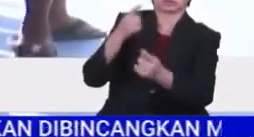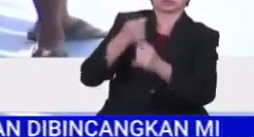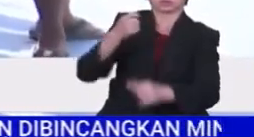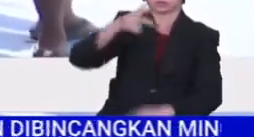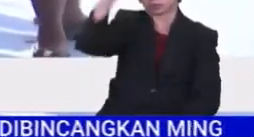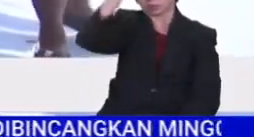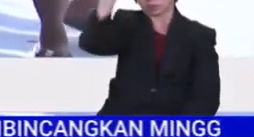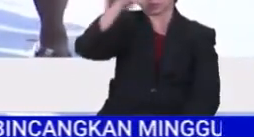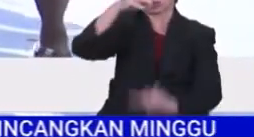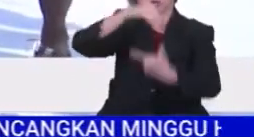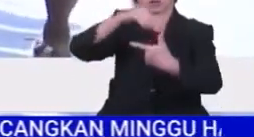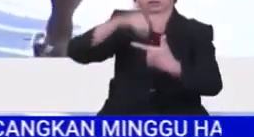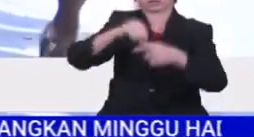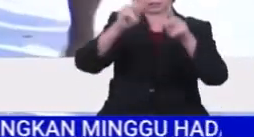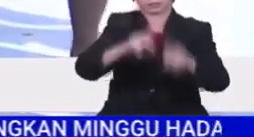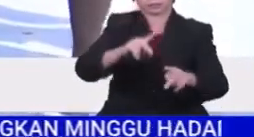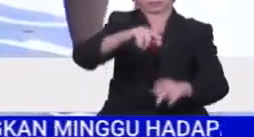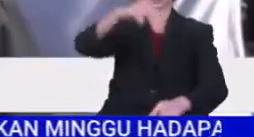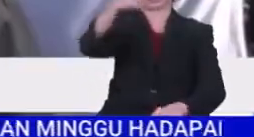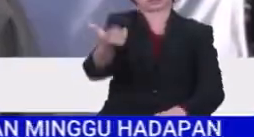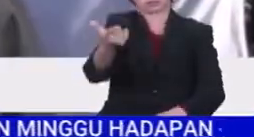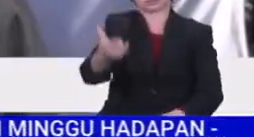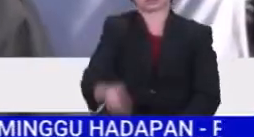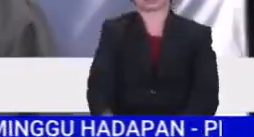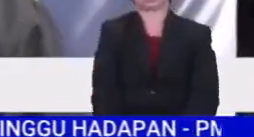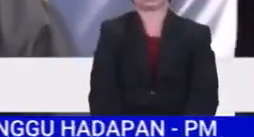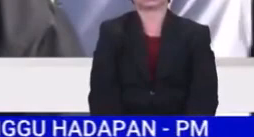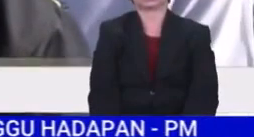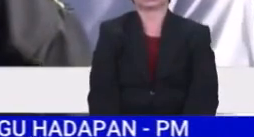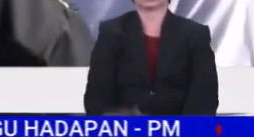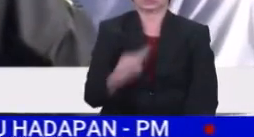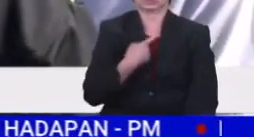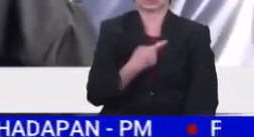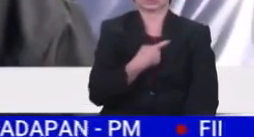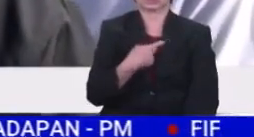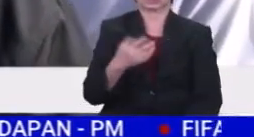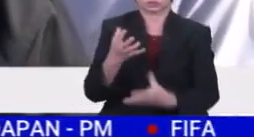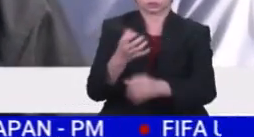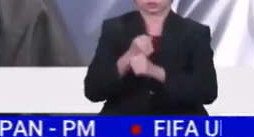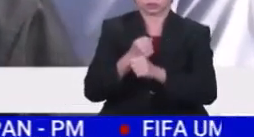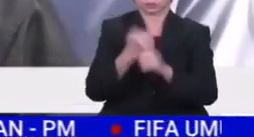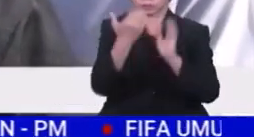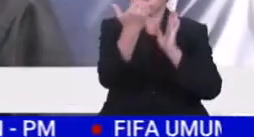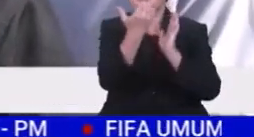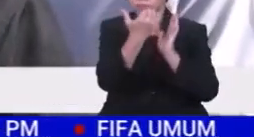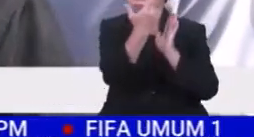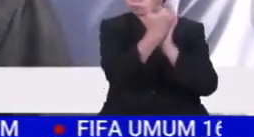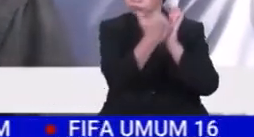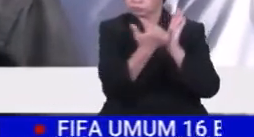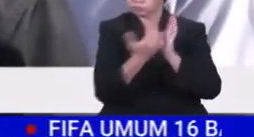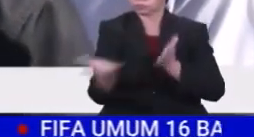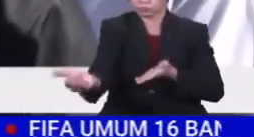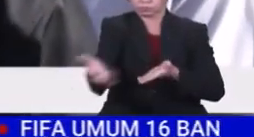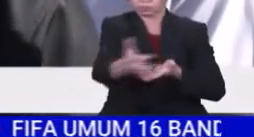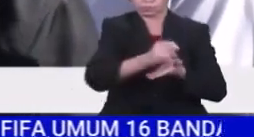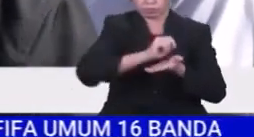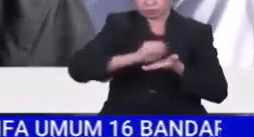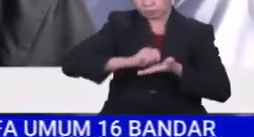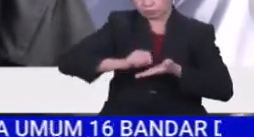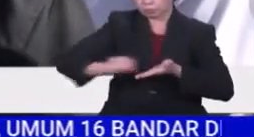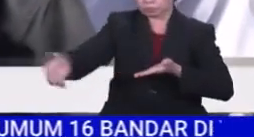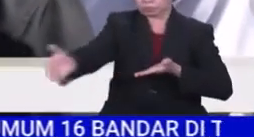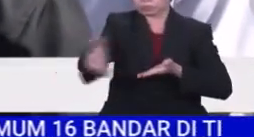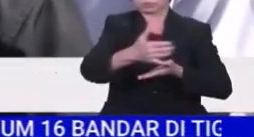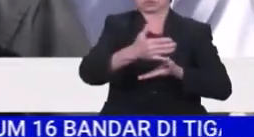daripada kerajaan maupun pihak lain kita dapatkan butiran laporan secara terperinci nanti dan kita